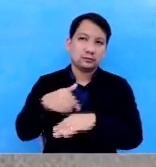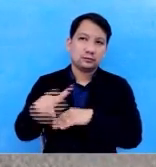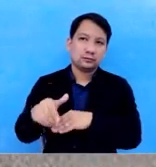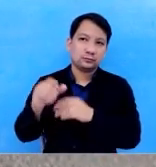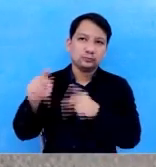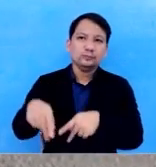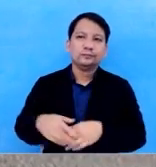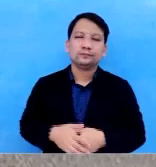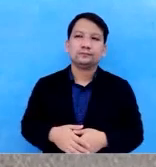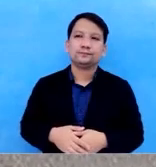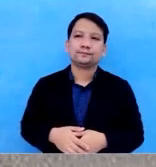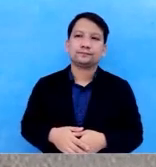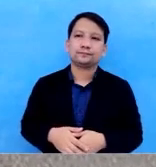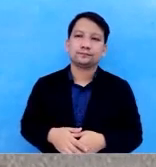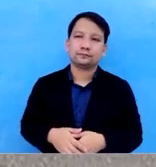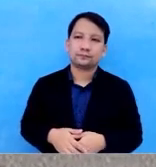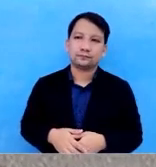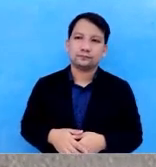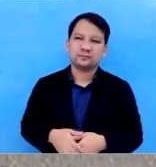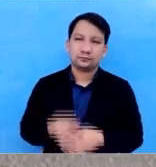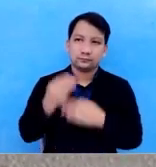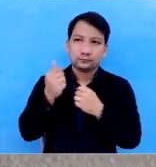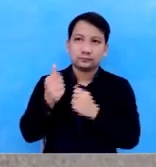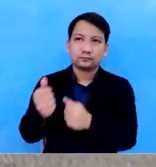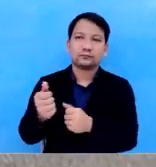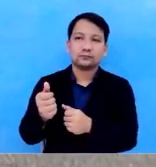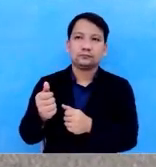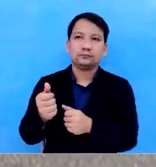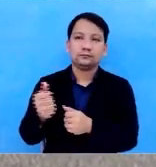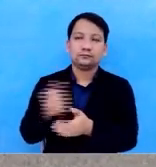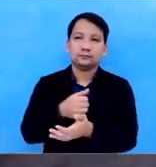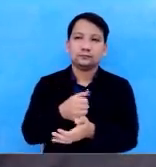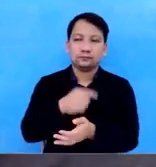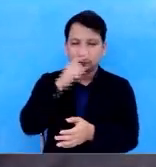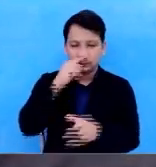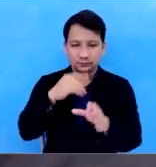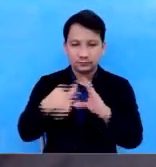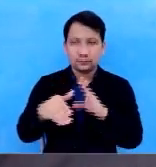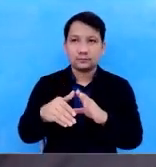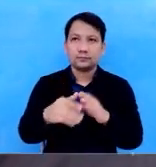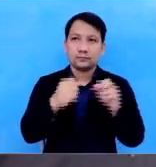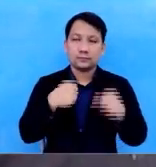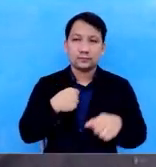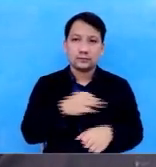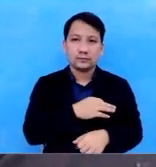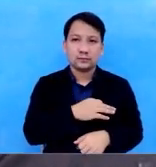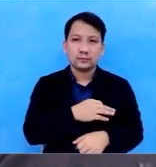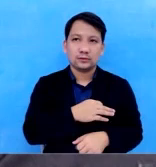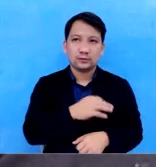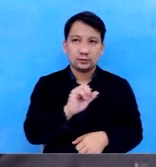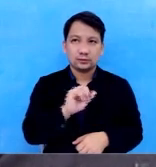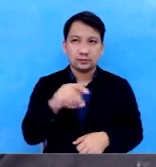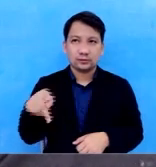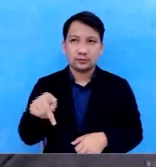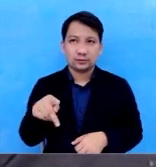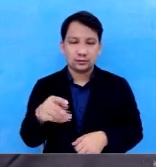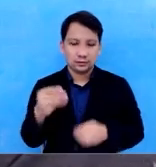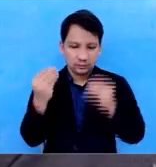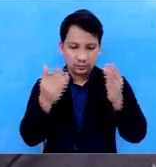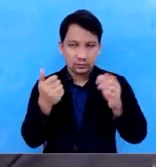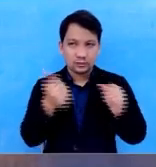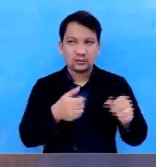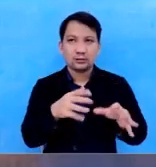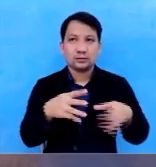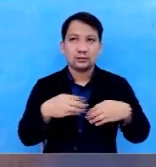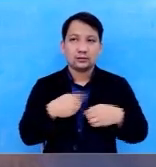scammer. Sinunod daw ni Pedro ang payo na nag-comment at nag-email sa sinasabing tauhan umano na nasabing app. Kasunod nito, nakatanggap siya